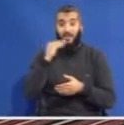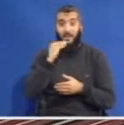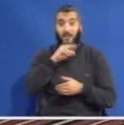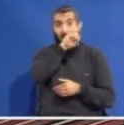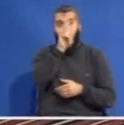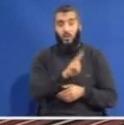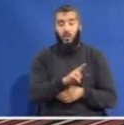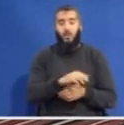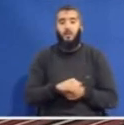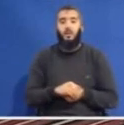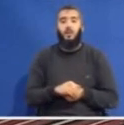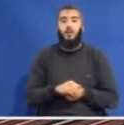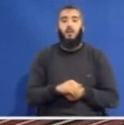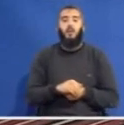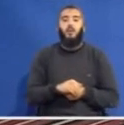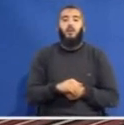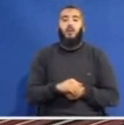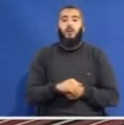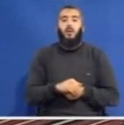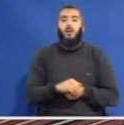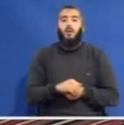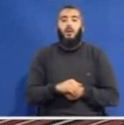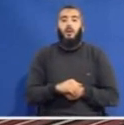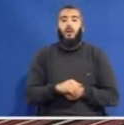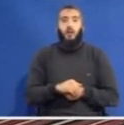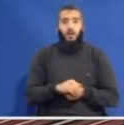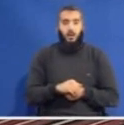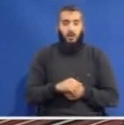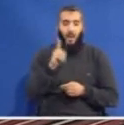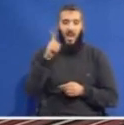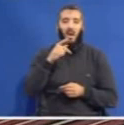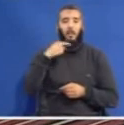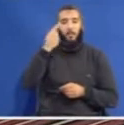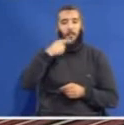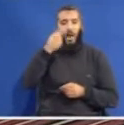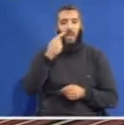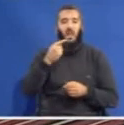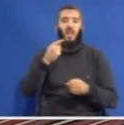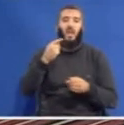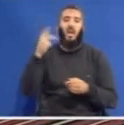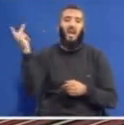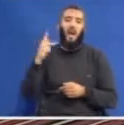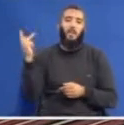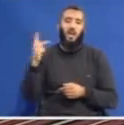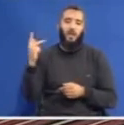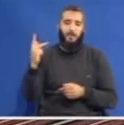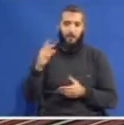مباشرة ويجاوبك الشيخ مباشرة. بغي غتسول الشيخ قبيلك كان سمحية. تفضل